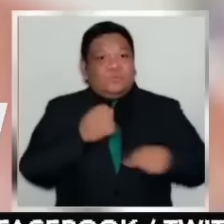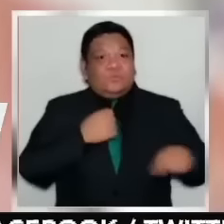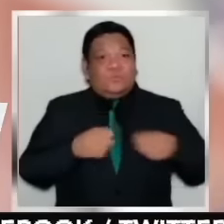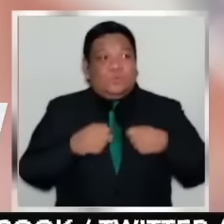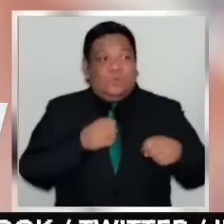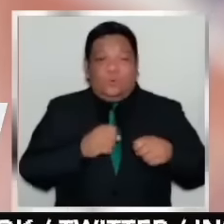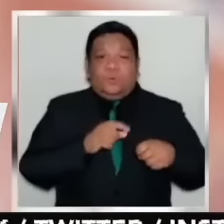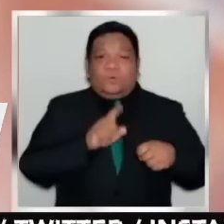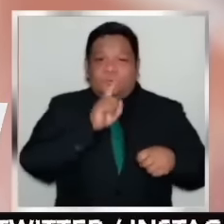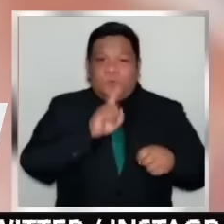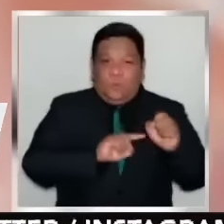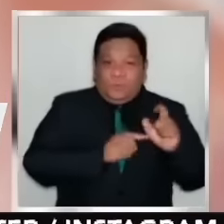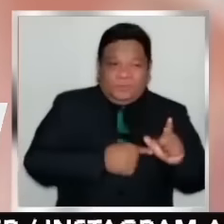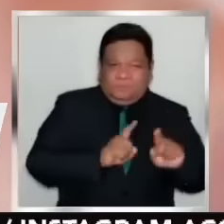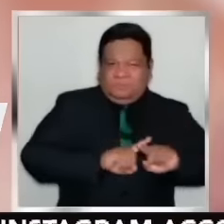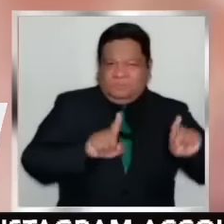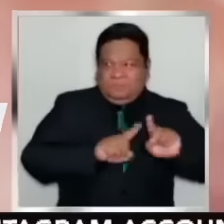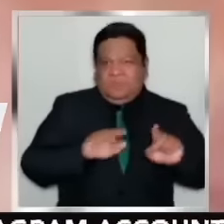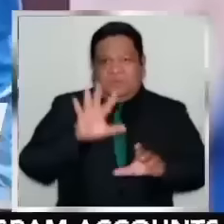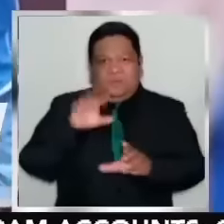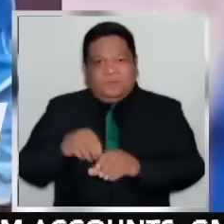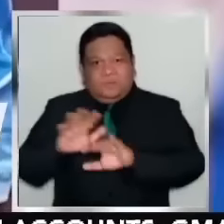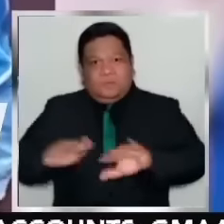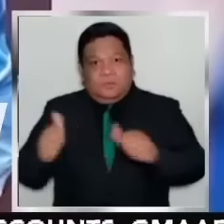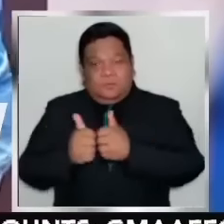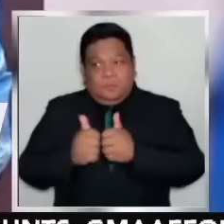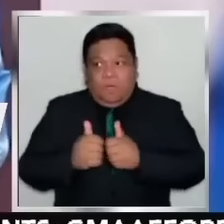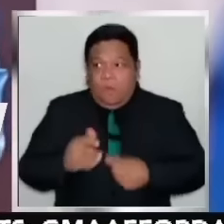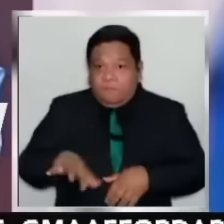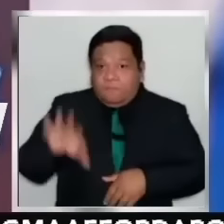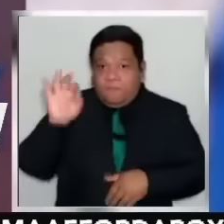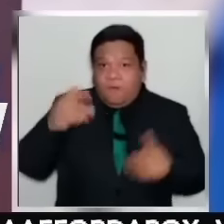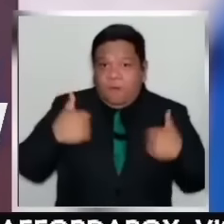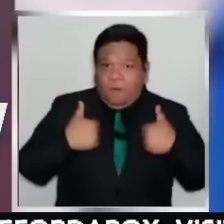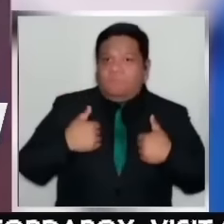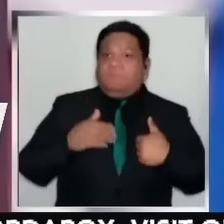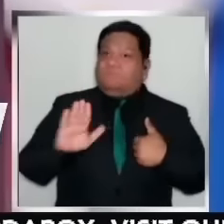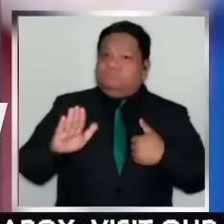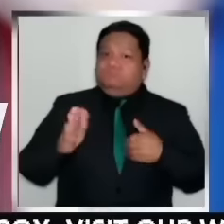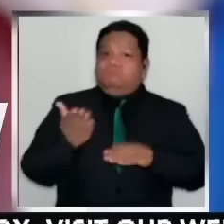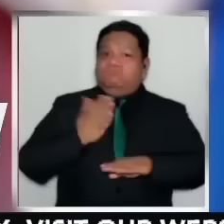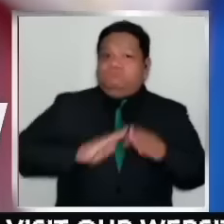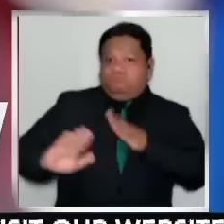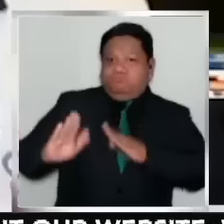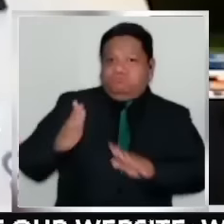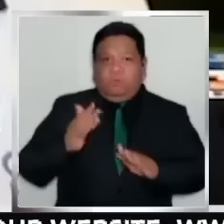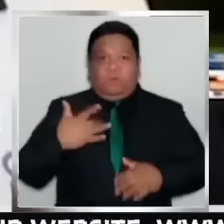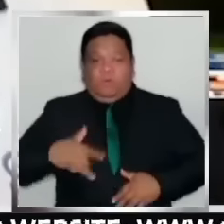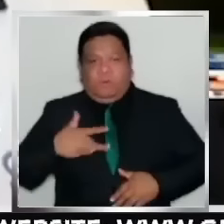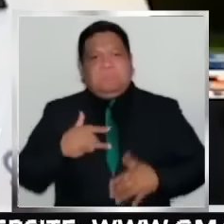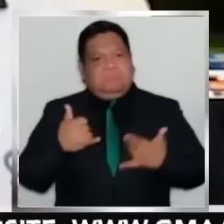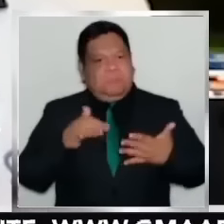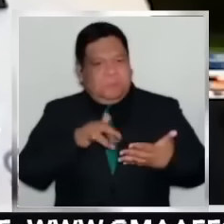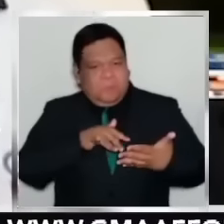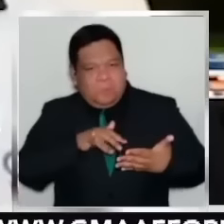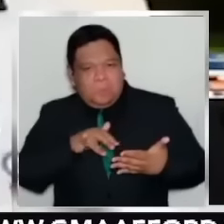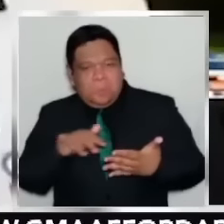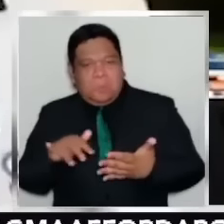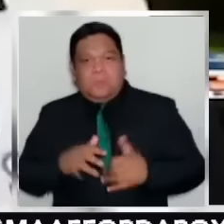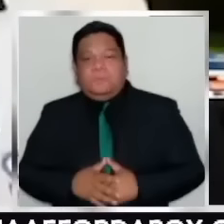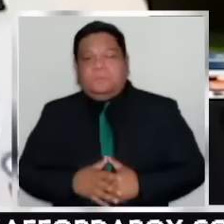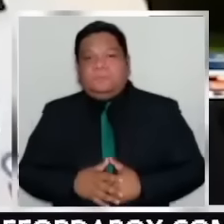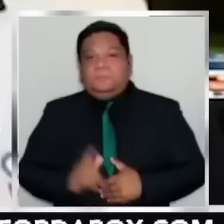SEA Games. Kaya nang malamang may artistic category ang Kun Bukator, agad daw nila itong pinag-aralan ng kanyang mga coach. First time ko pong gumamit